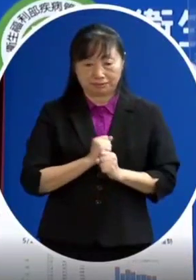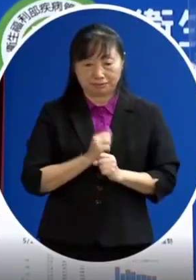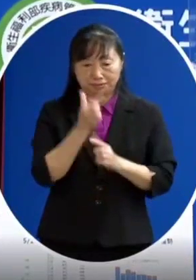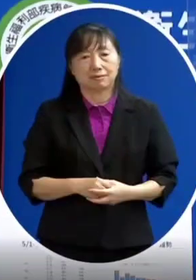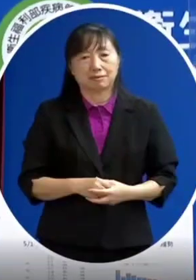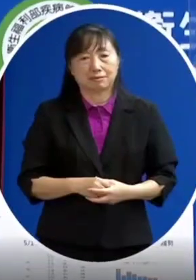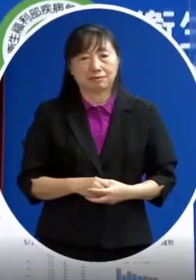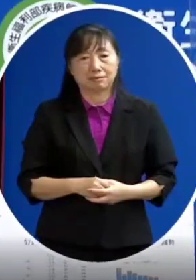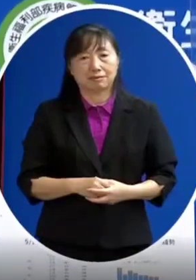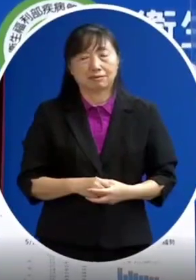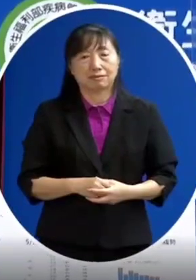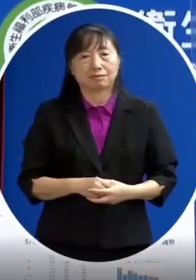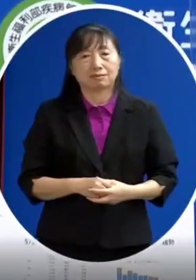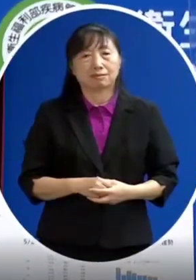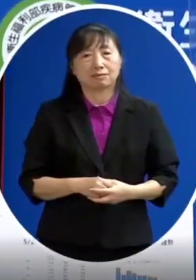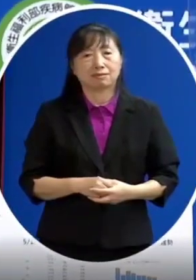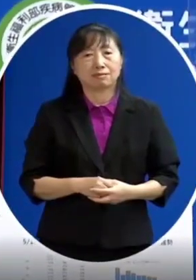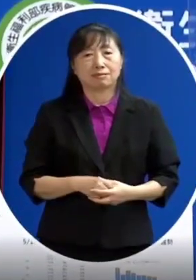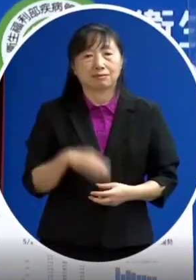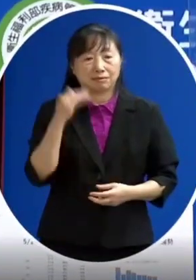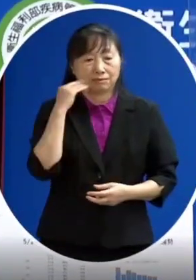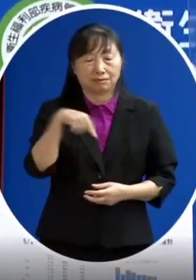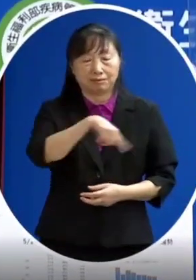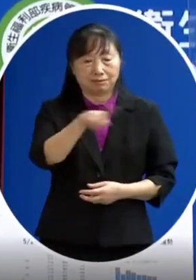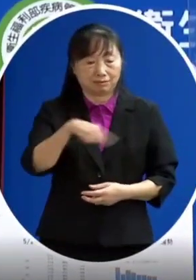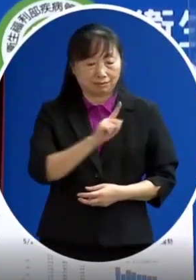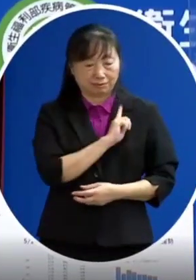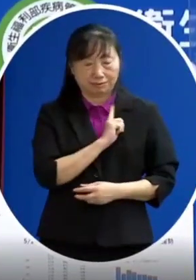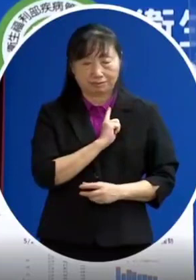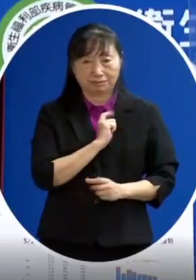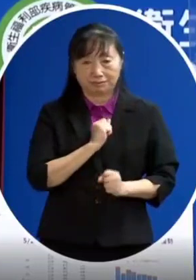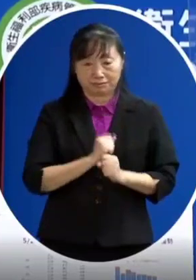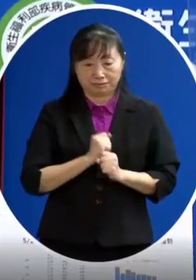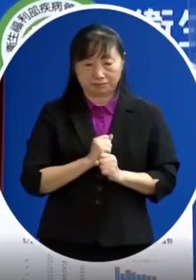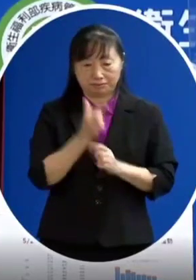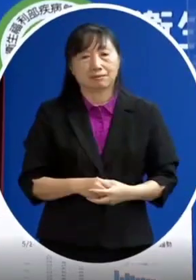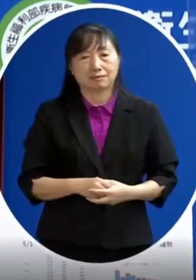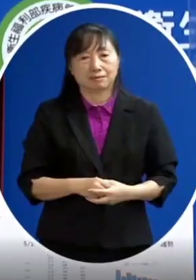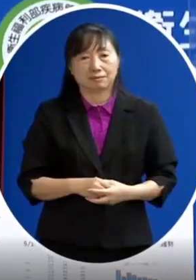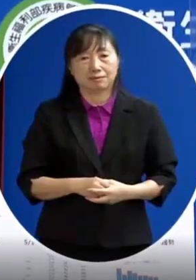讨。那这些没有好好做事情的，应该要检讨。